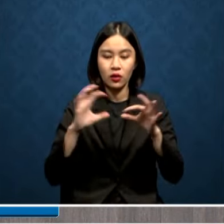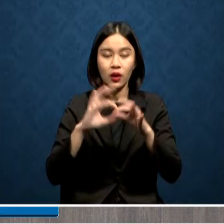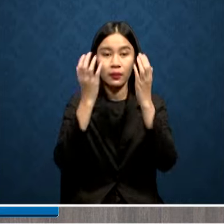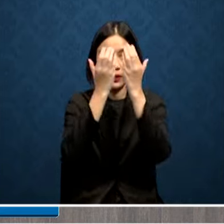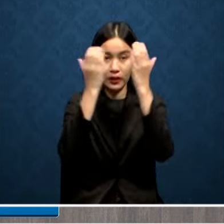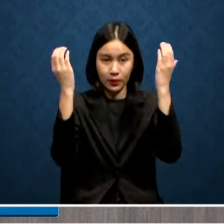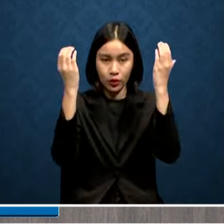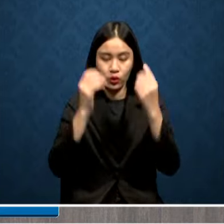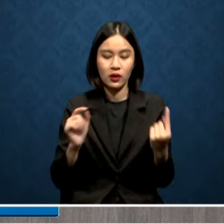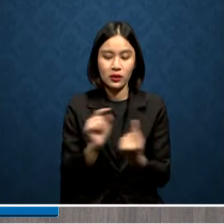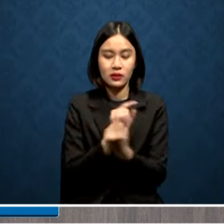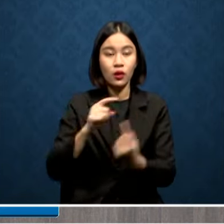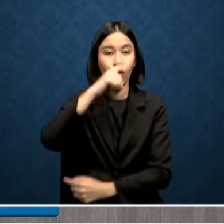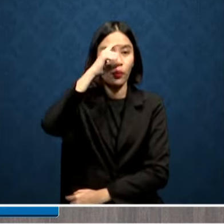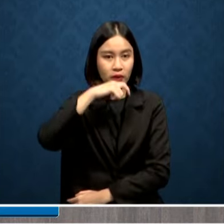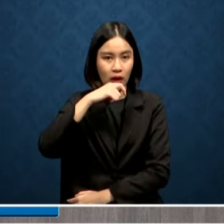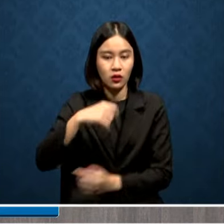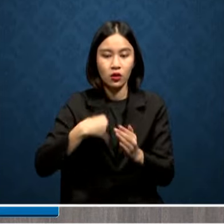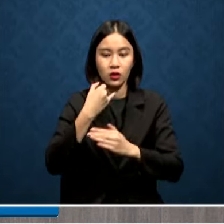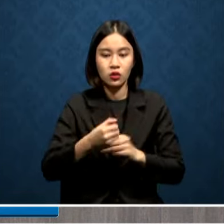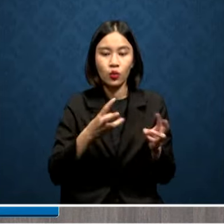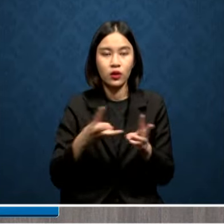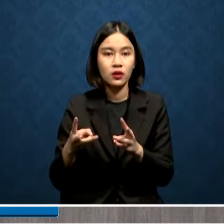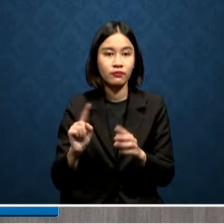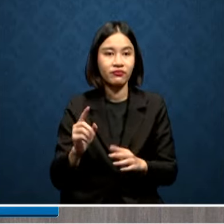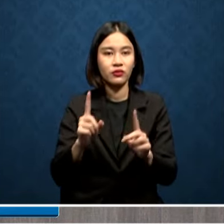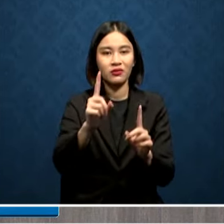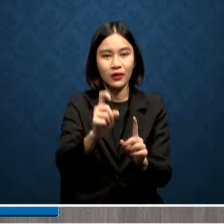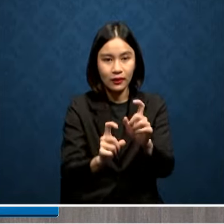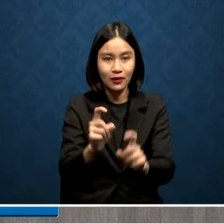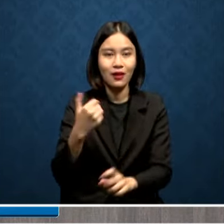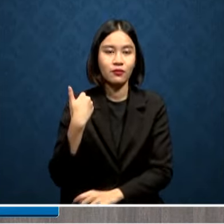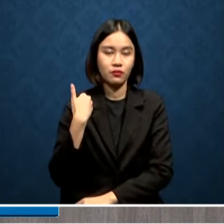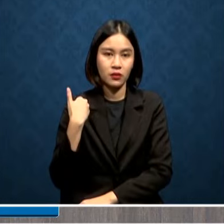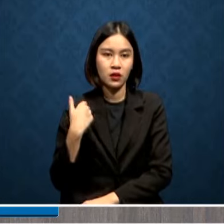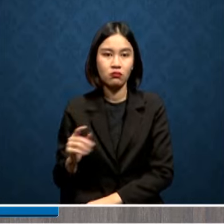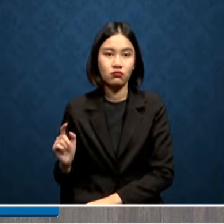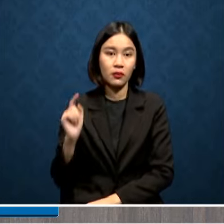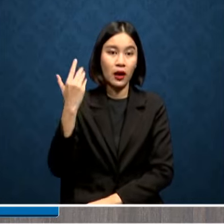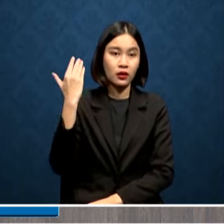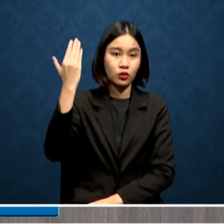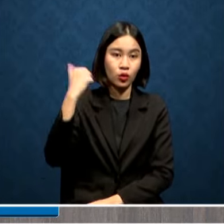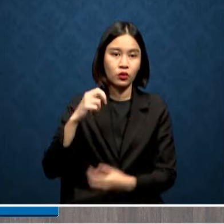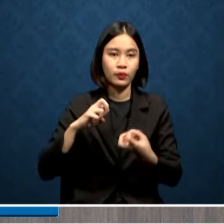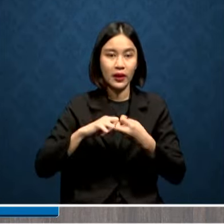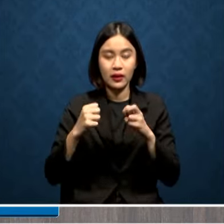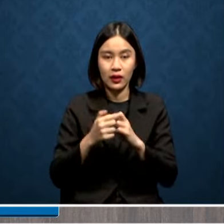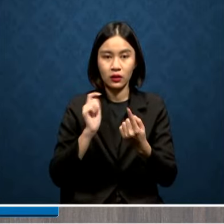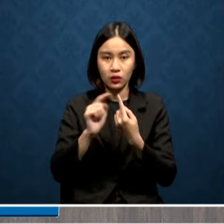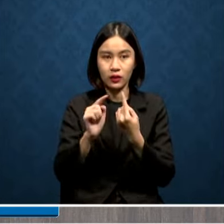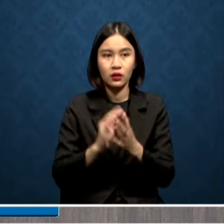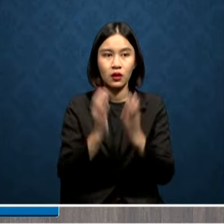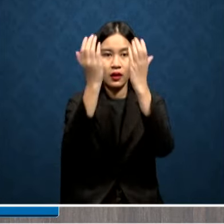ครับสังคมไทยเราจบลงด้วยการสูญเสียล่าสุดนี้วิกฤตการ